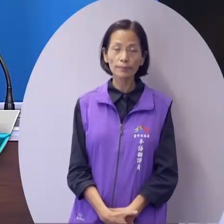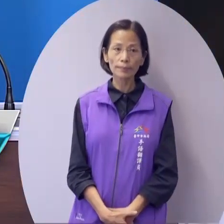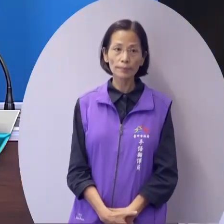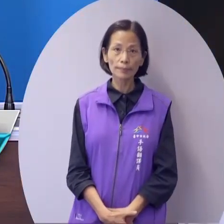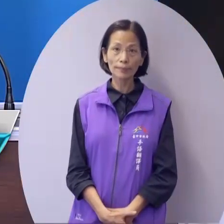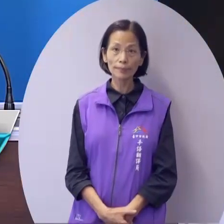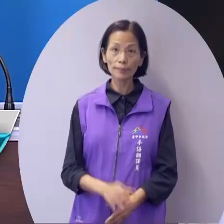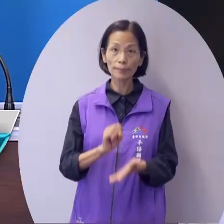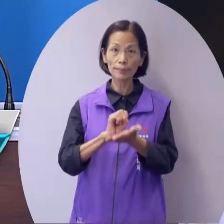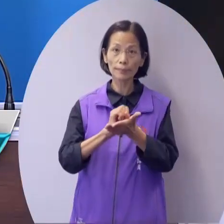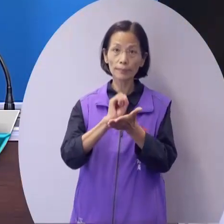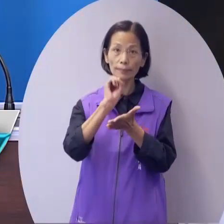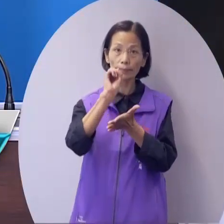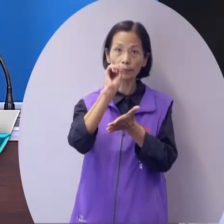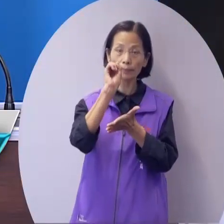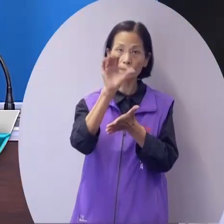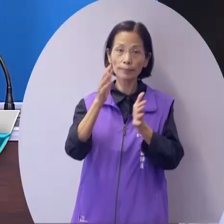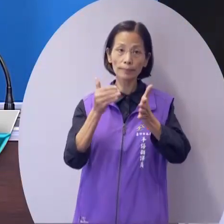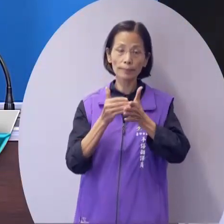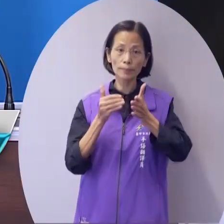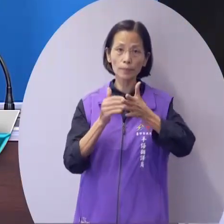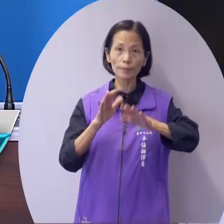以上报告，敬请指导。